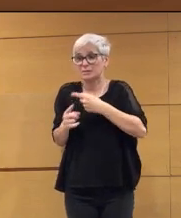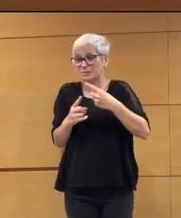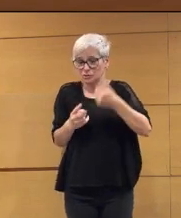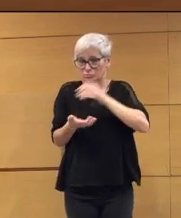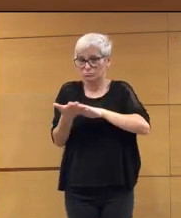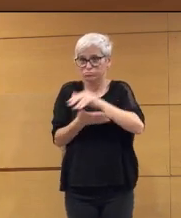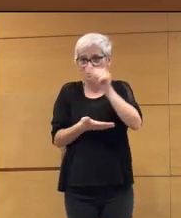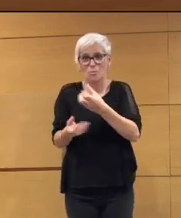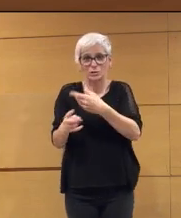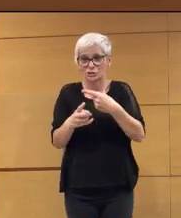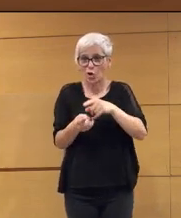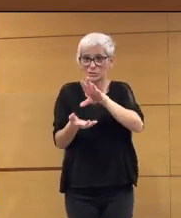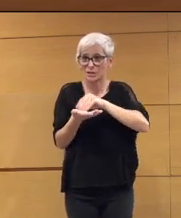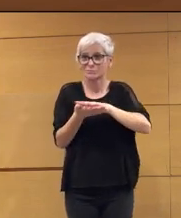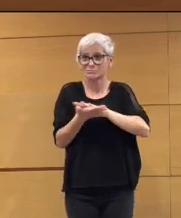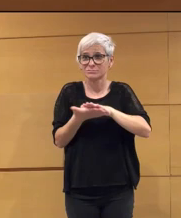que